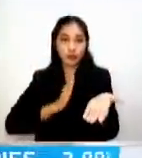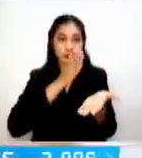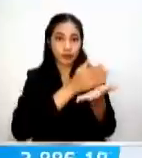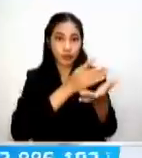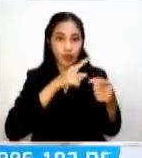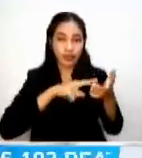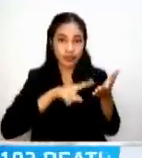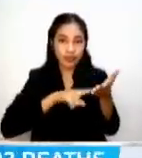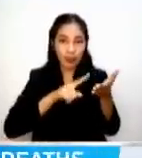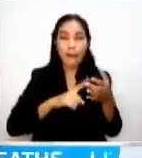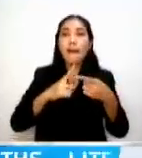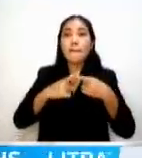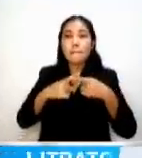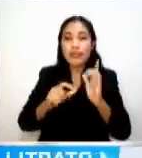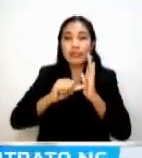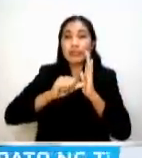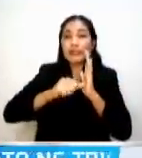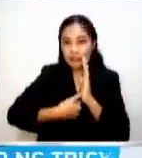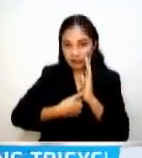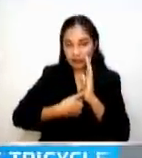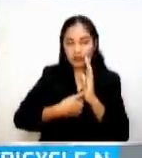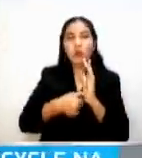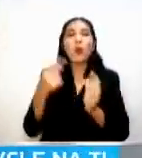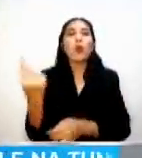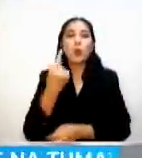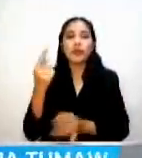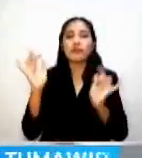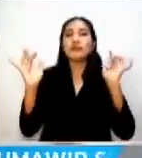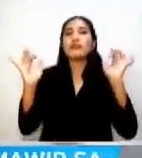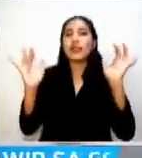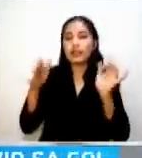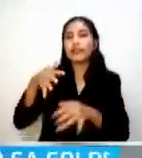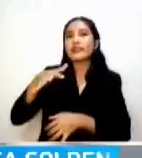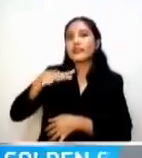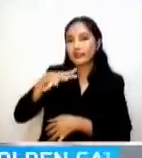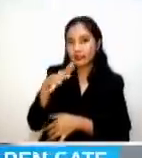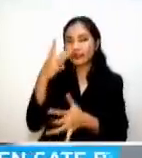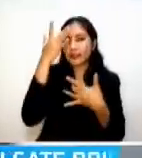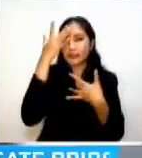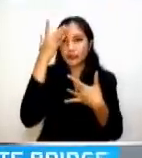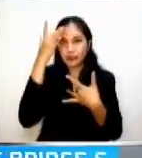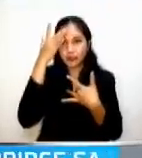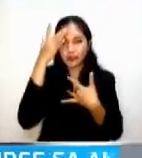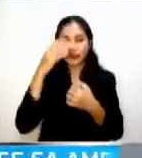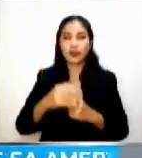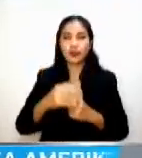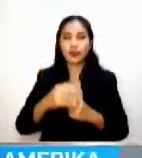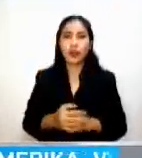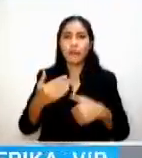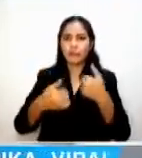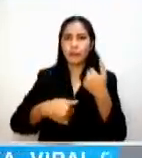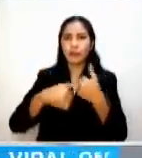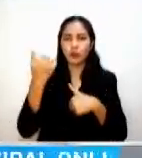have to specify that these are for mild to moderate cases, especially the moderate cases. Most of them actually require hospitalization also,